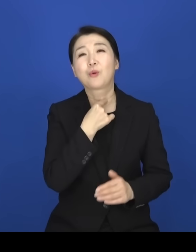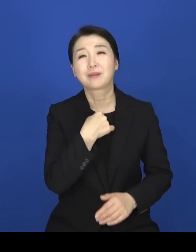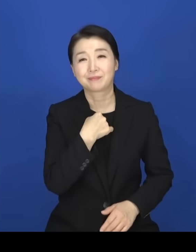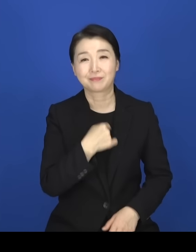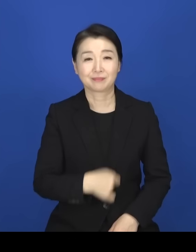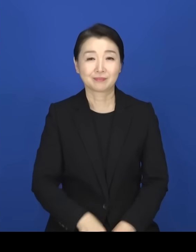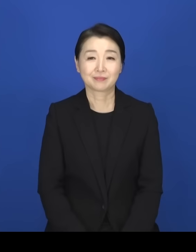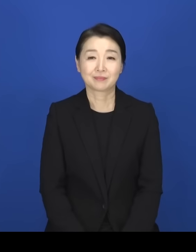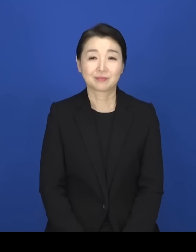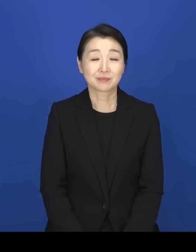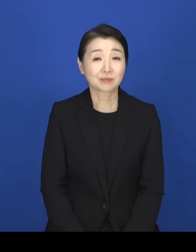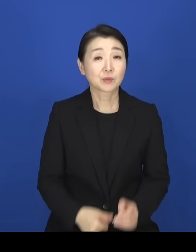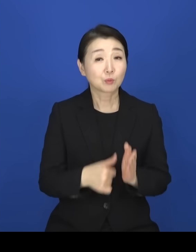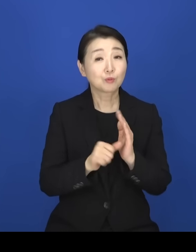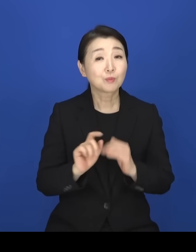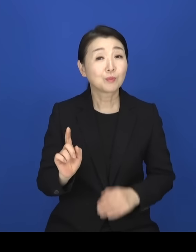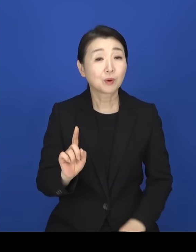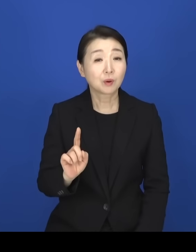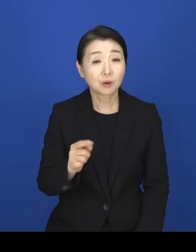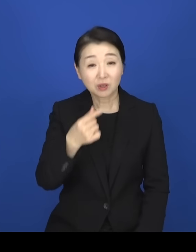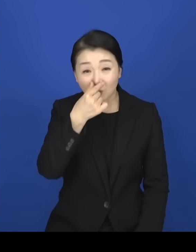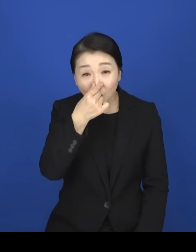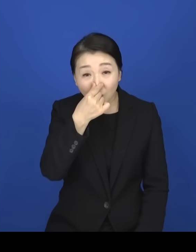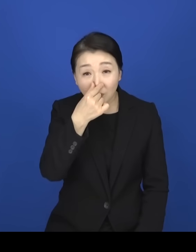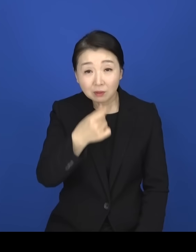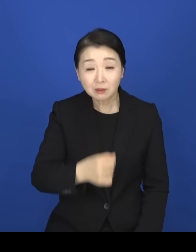하고 싶었던 어떤 제품인데요? 소주 아니야?